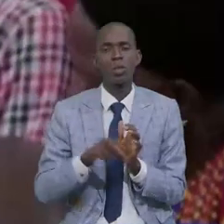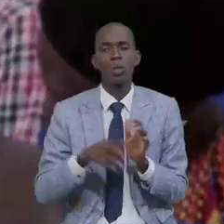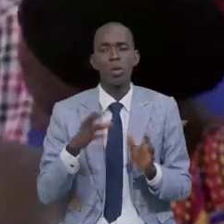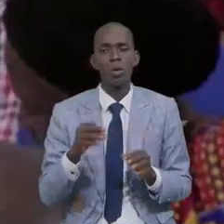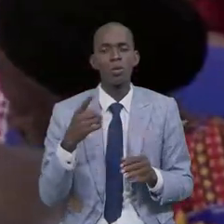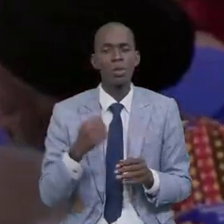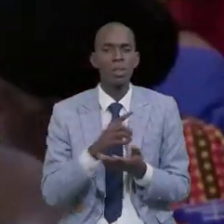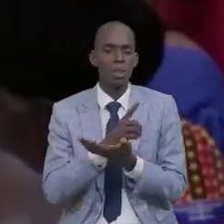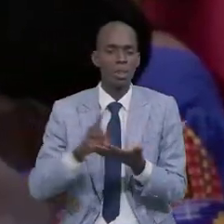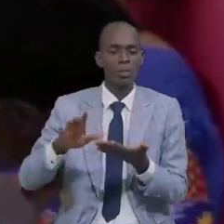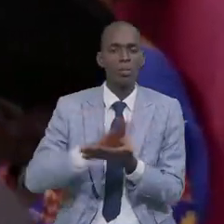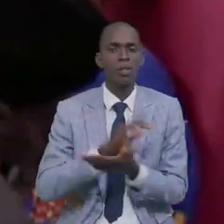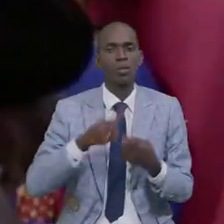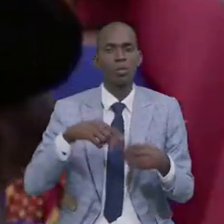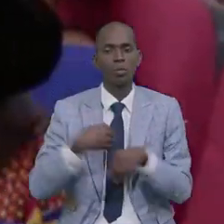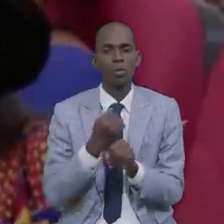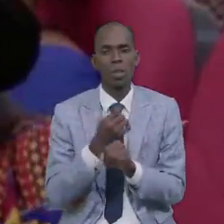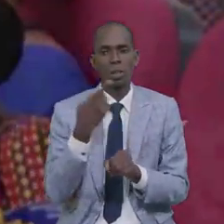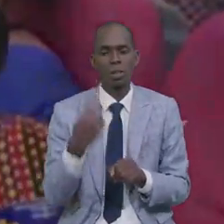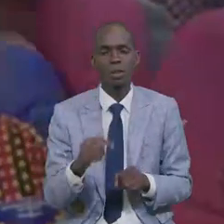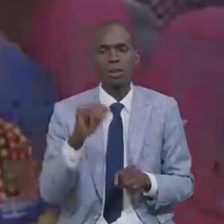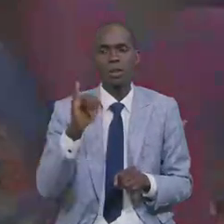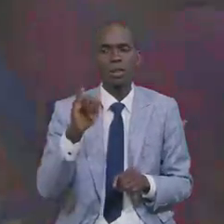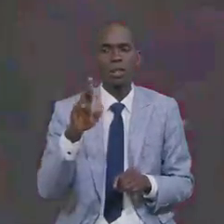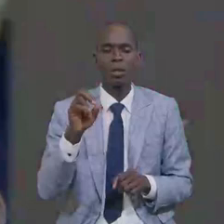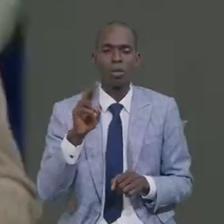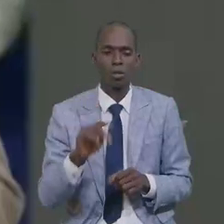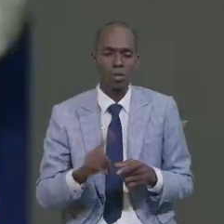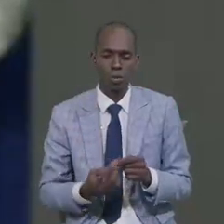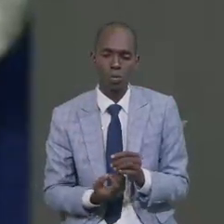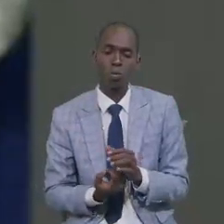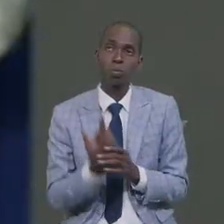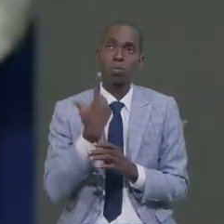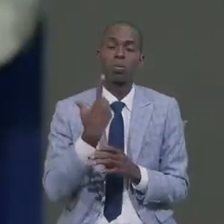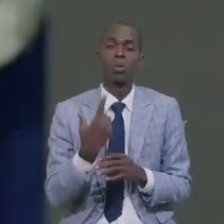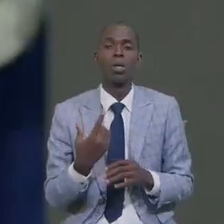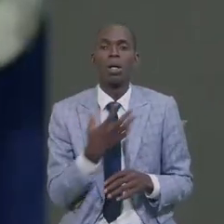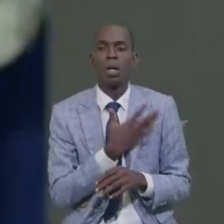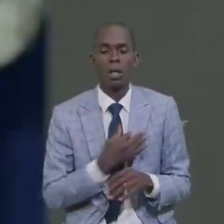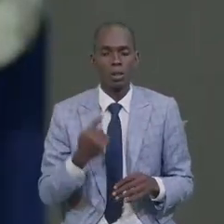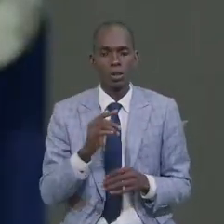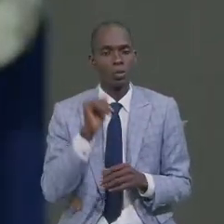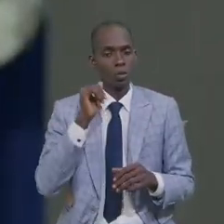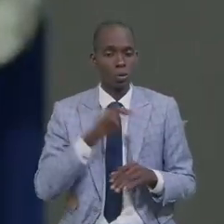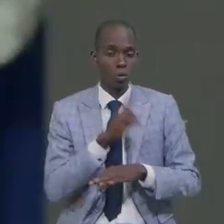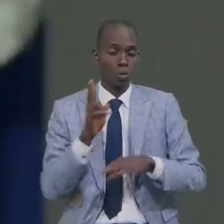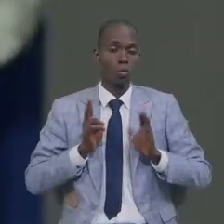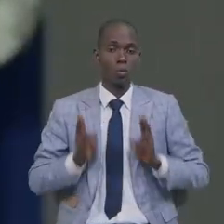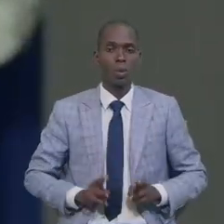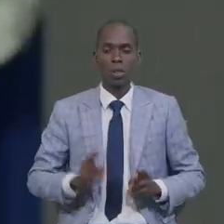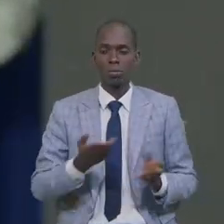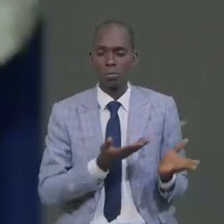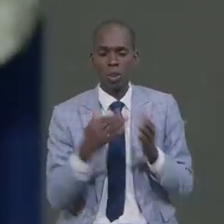du divin pour que le fer surnage et le rôle humain étend ta